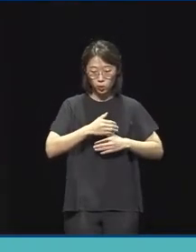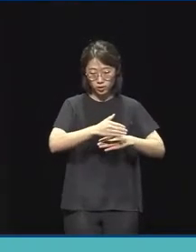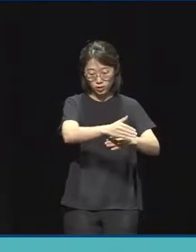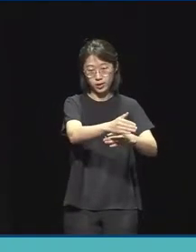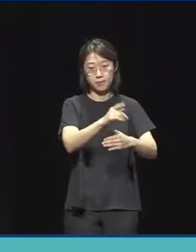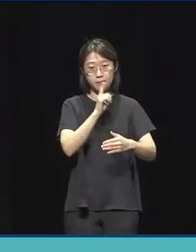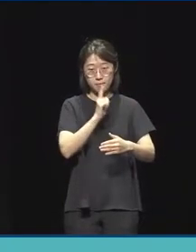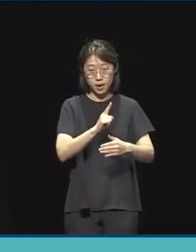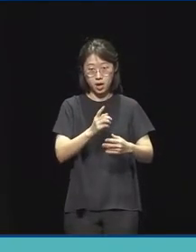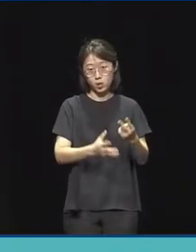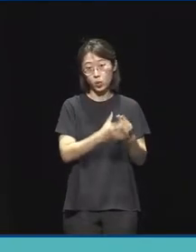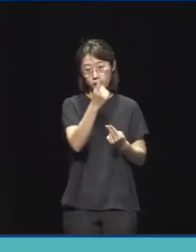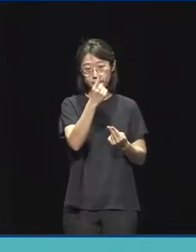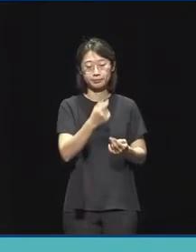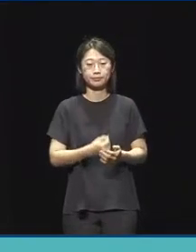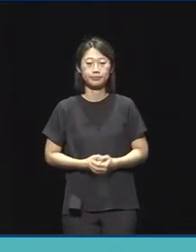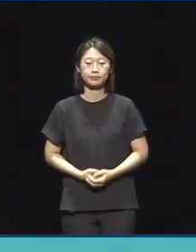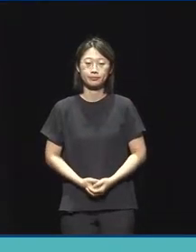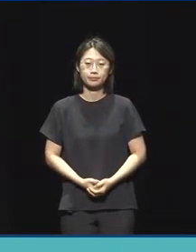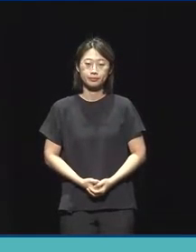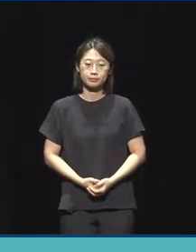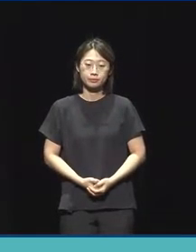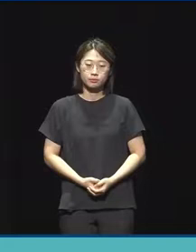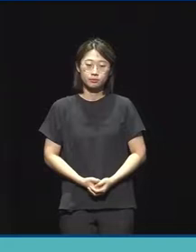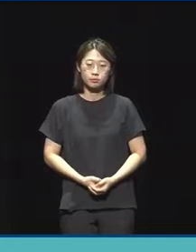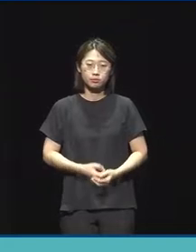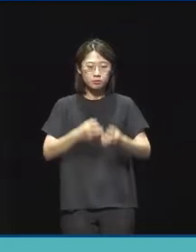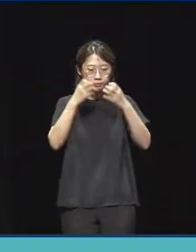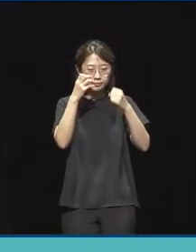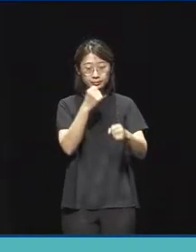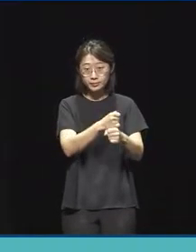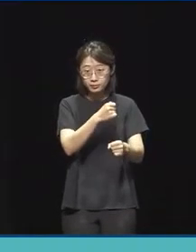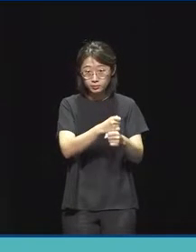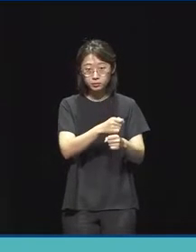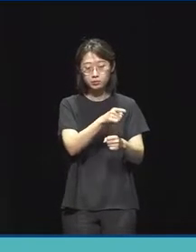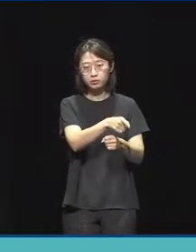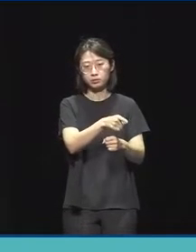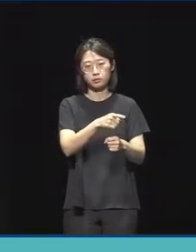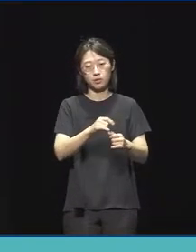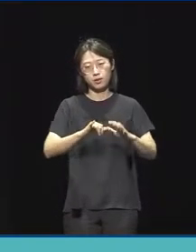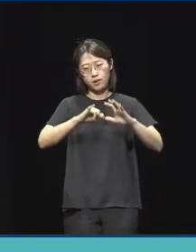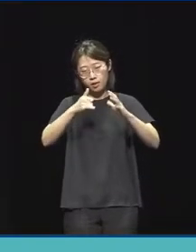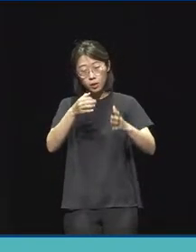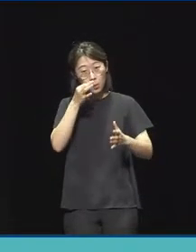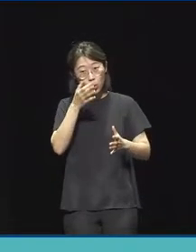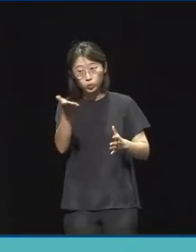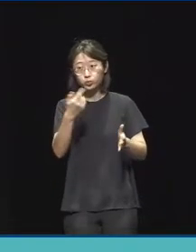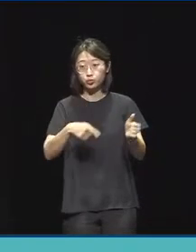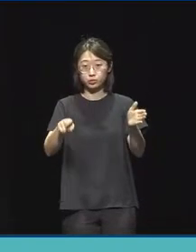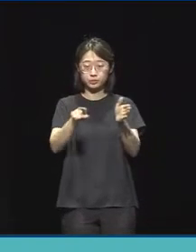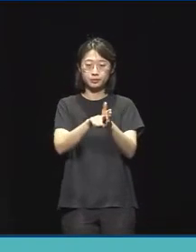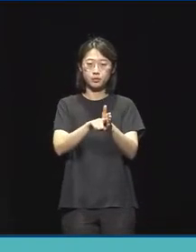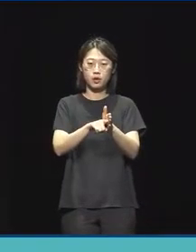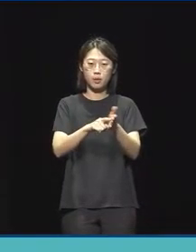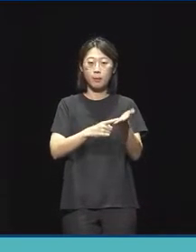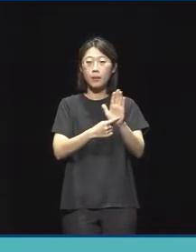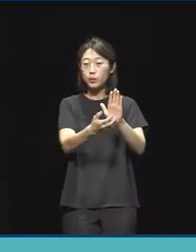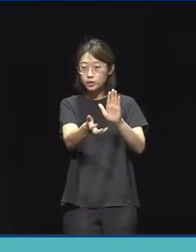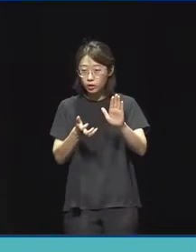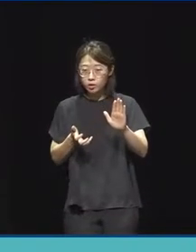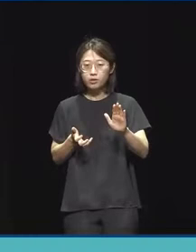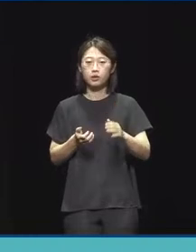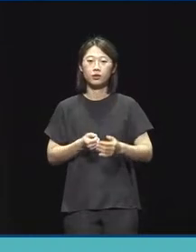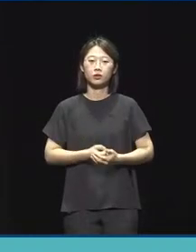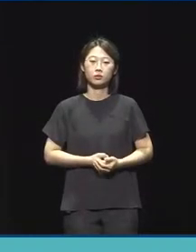가정이라는 이름으로 통합하였습니다 보다 우수한 창작물을 세상에 내놓기 위해 발표 전